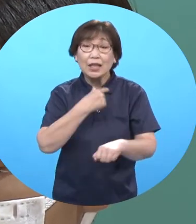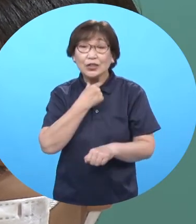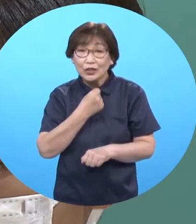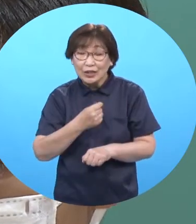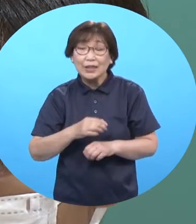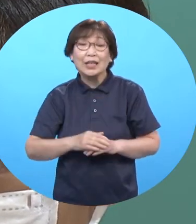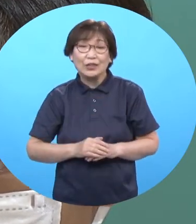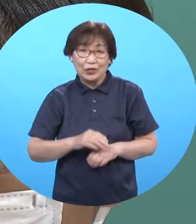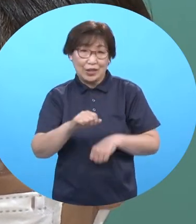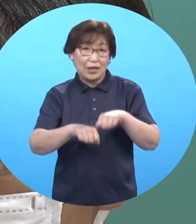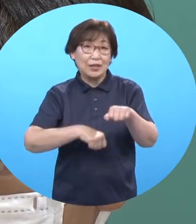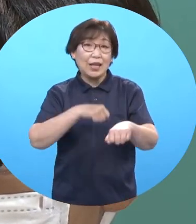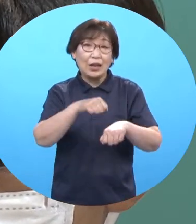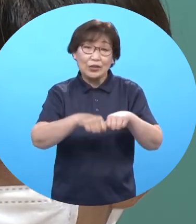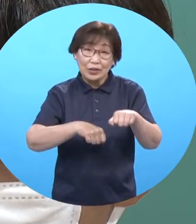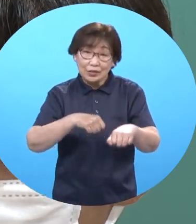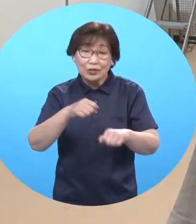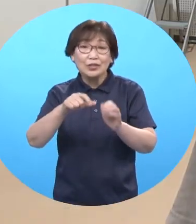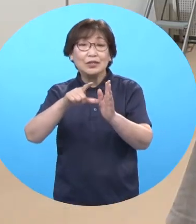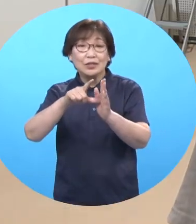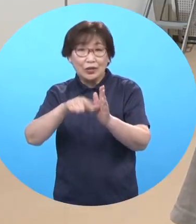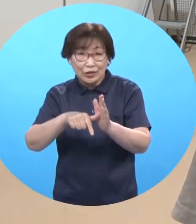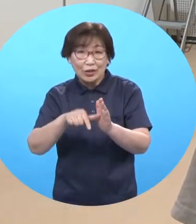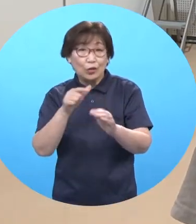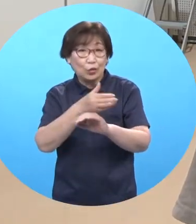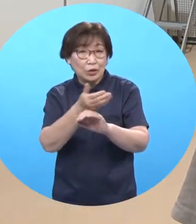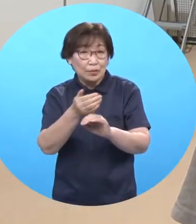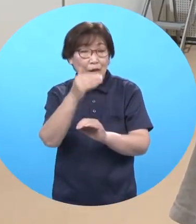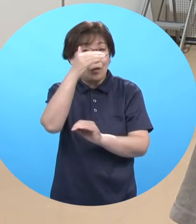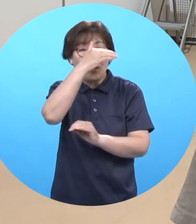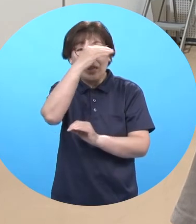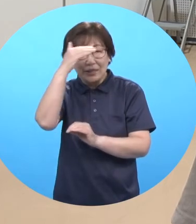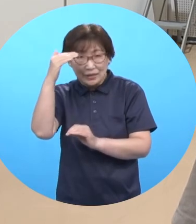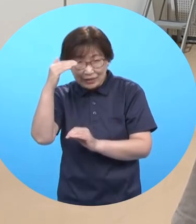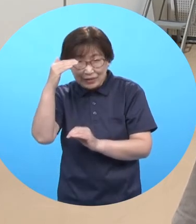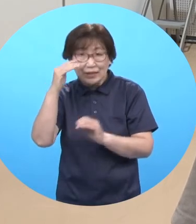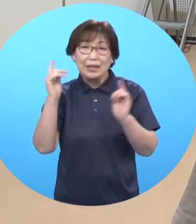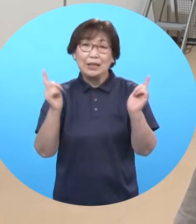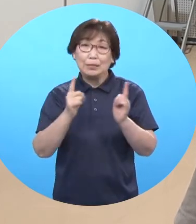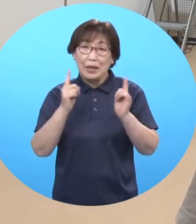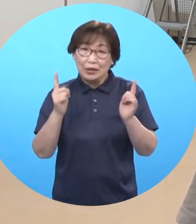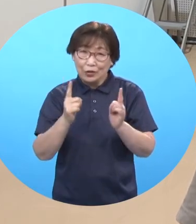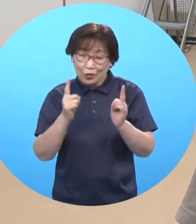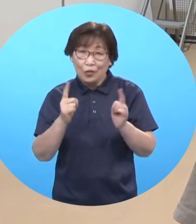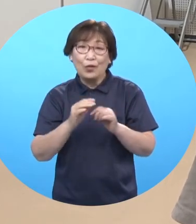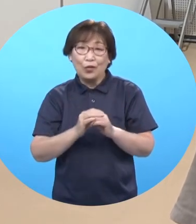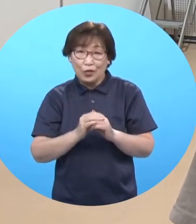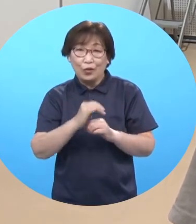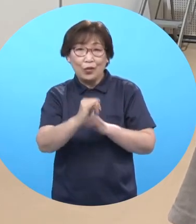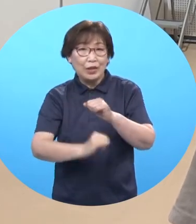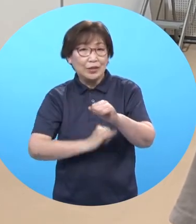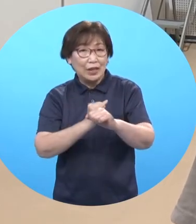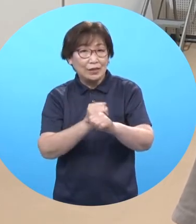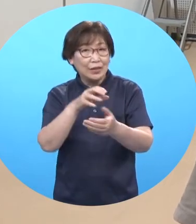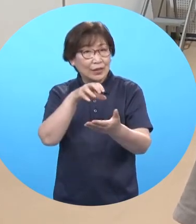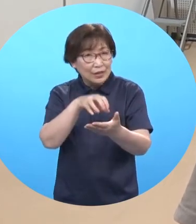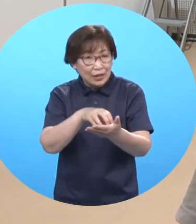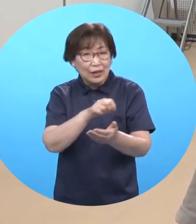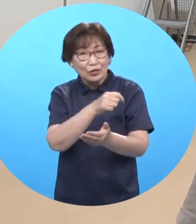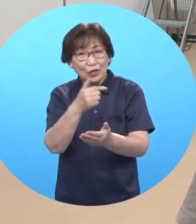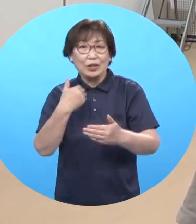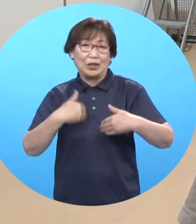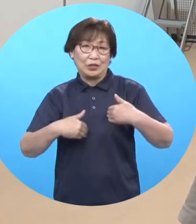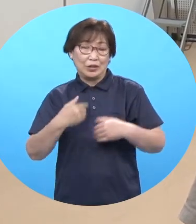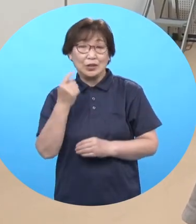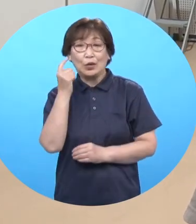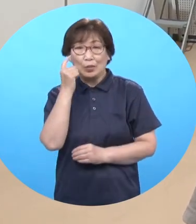なんで、サイクリングとかした時の徳島の景色とかそのイベントとかであげれたらすごい楽しい